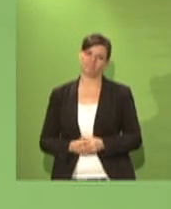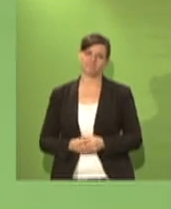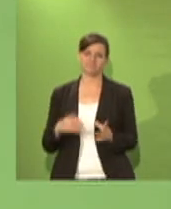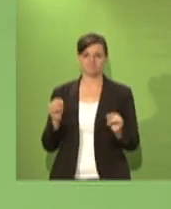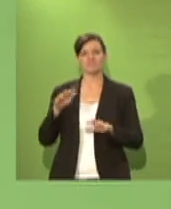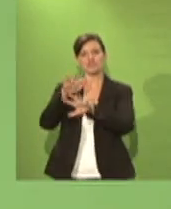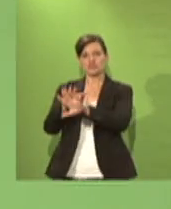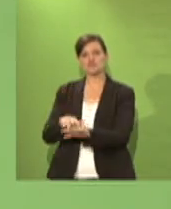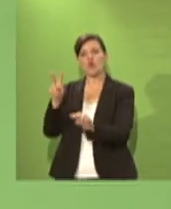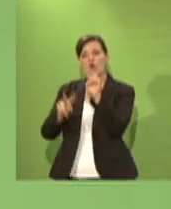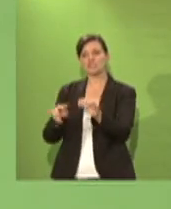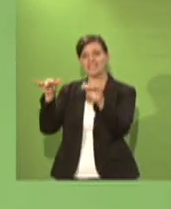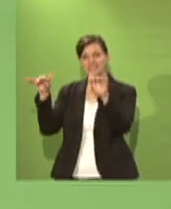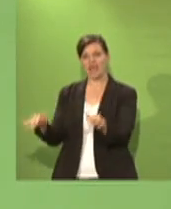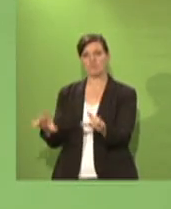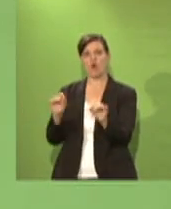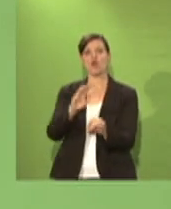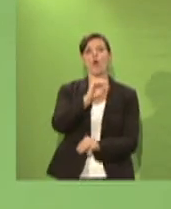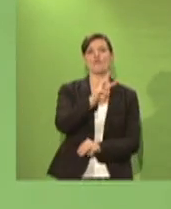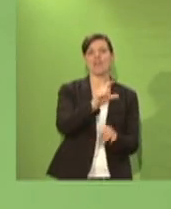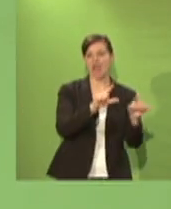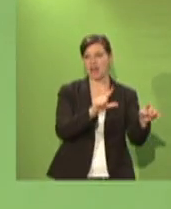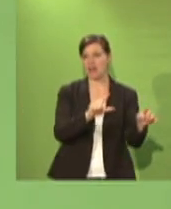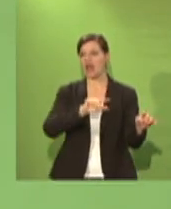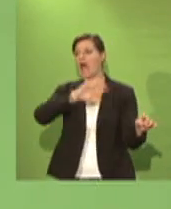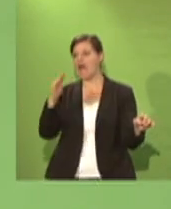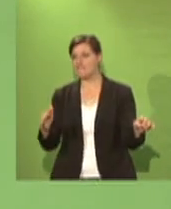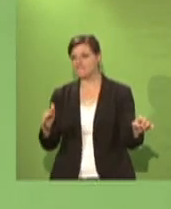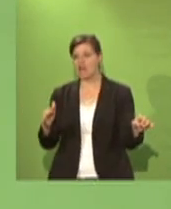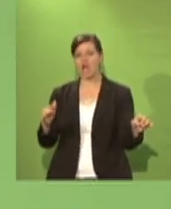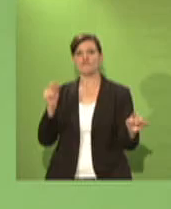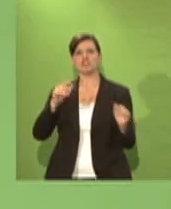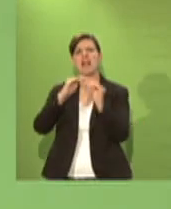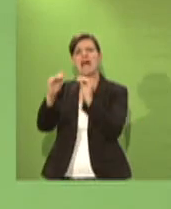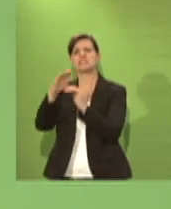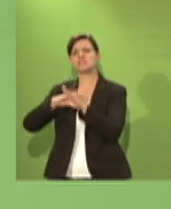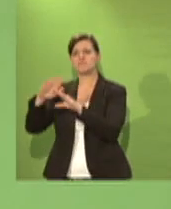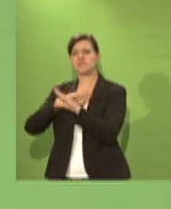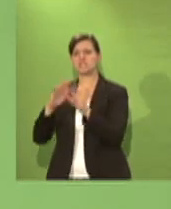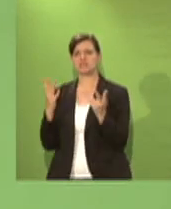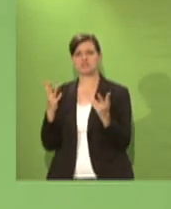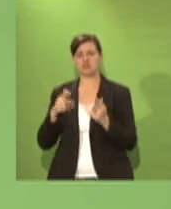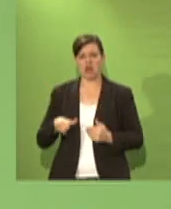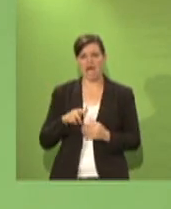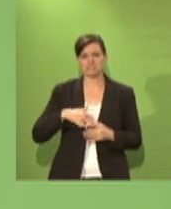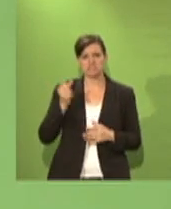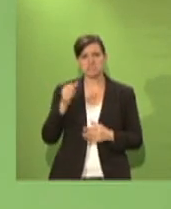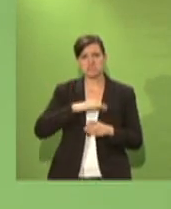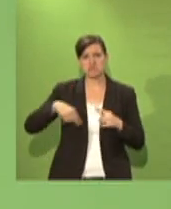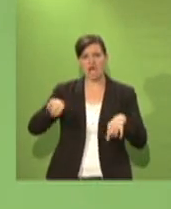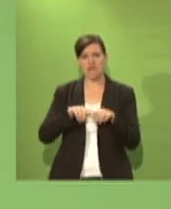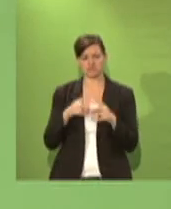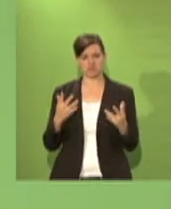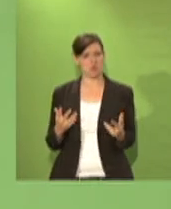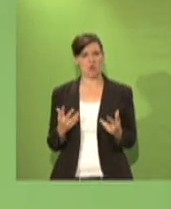unterschiedliche Strukturen haben und nicht nur zwischen OWL und Eifel und vielleicht Ballungsgebieten, sondern sogar hier im Rhein-Sieg-Kreis, der an sich, wenn man